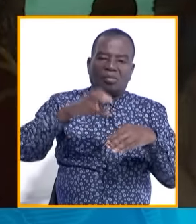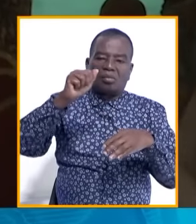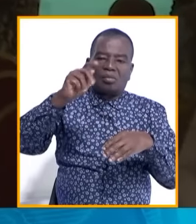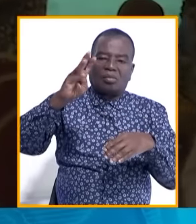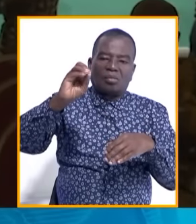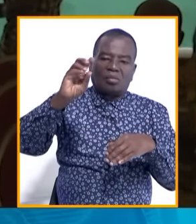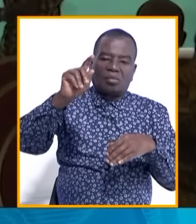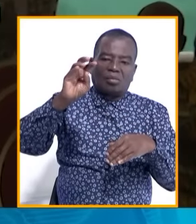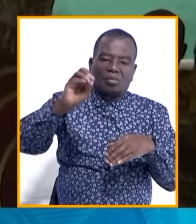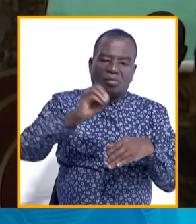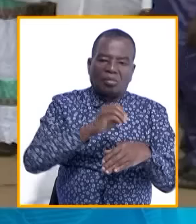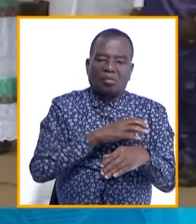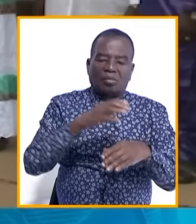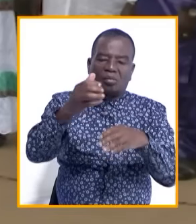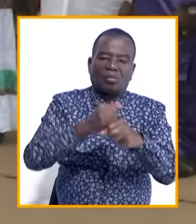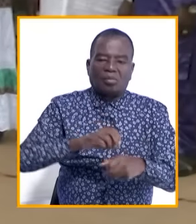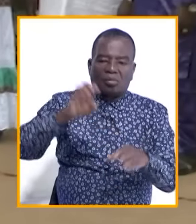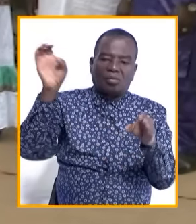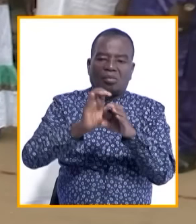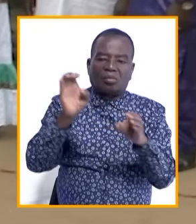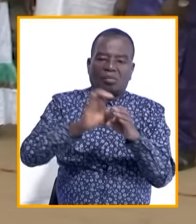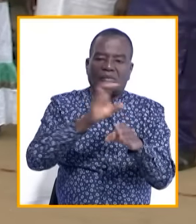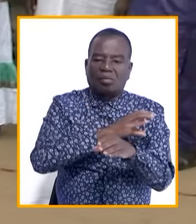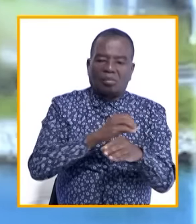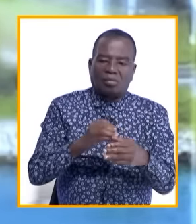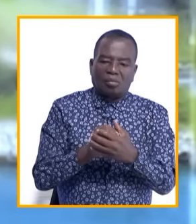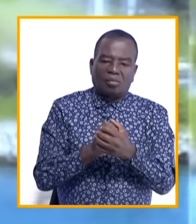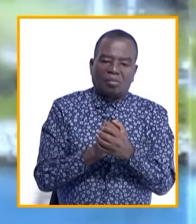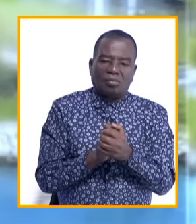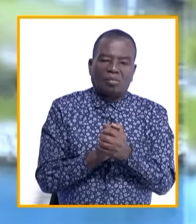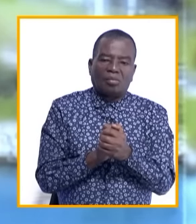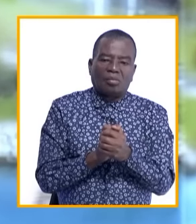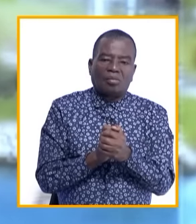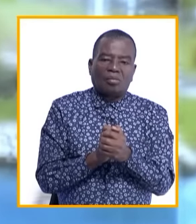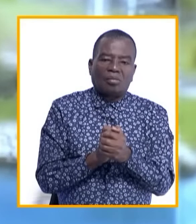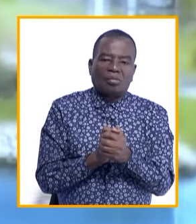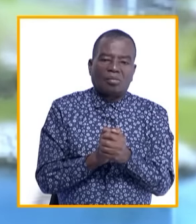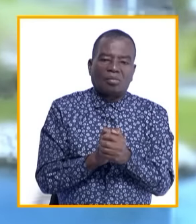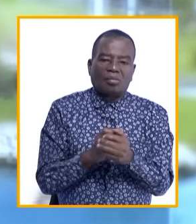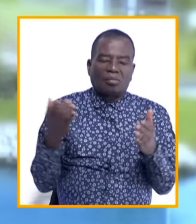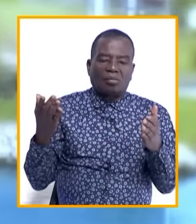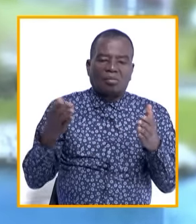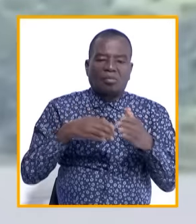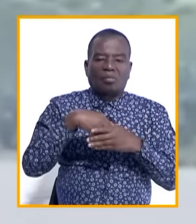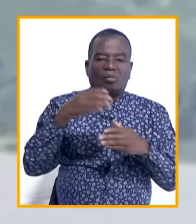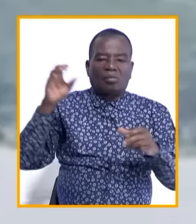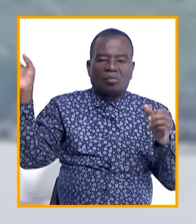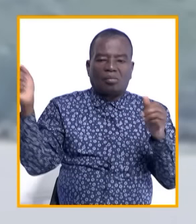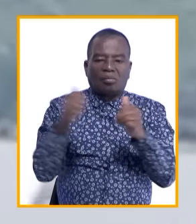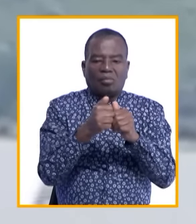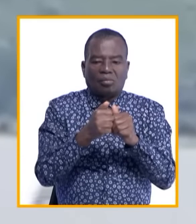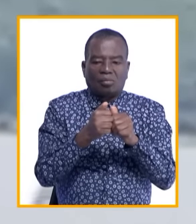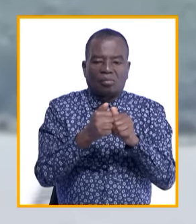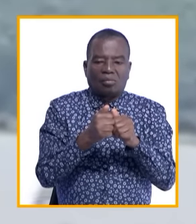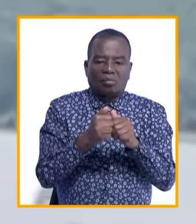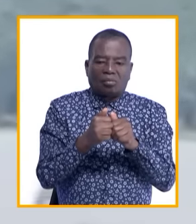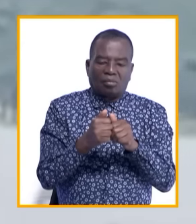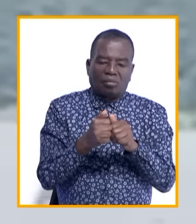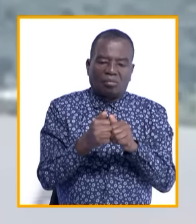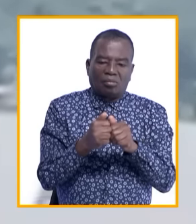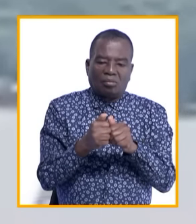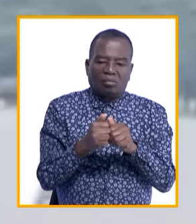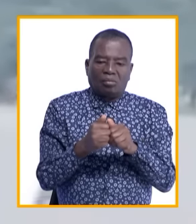fin de cette cérémonie, ils ont reçu des certificats attestant leur participation au Hajj 2024. Et maintenant, ce drame hors